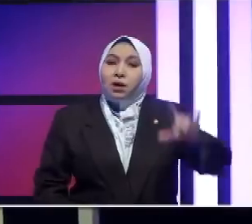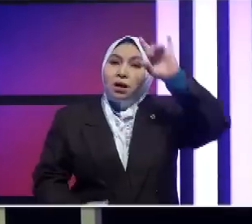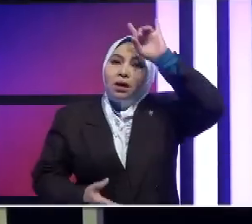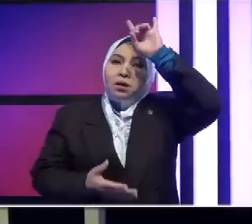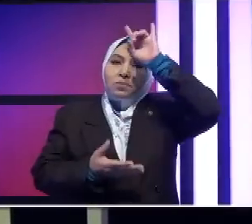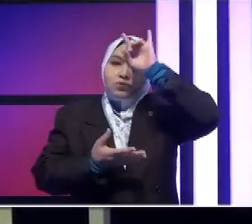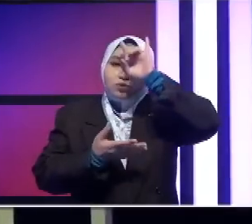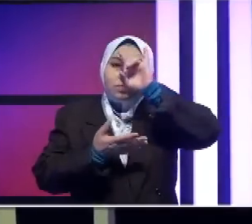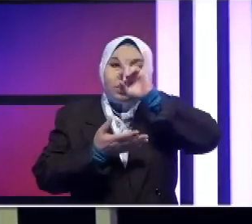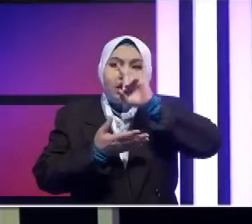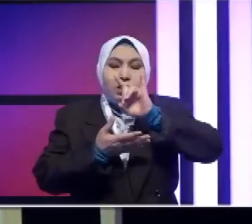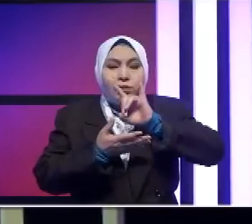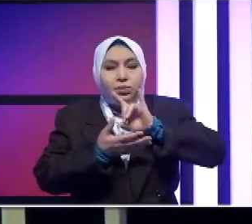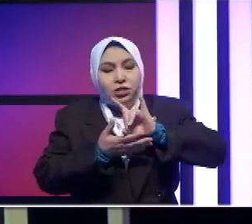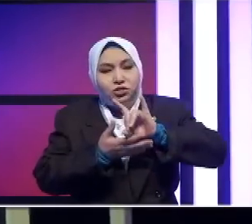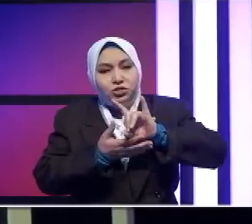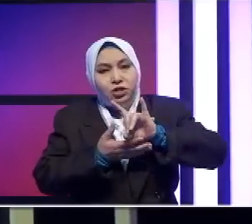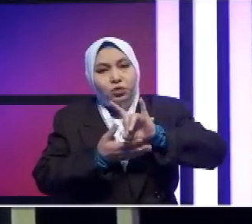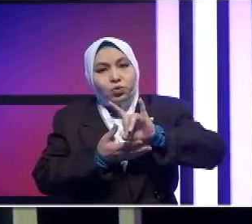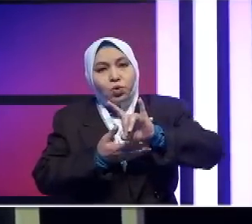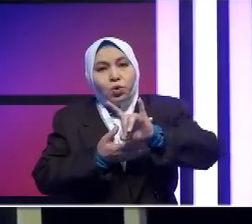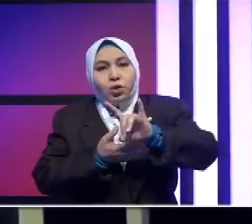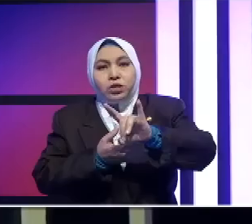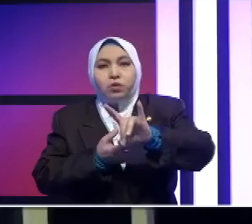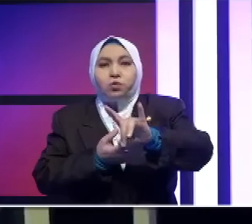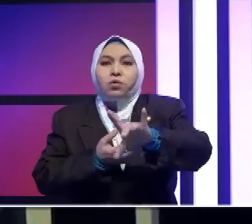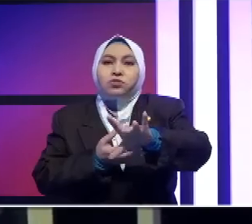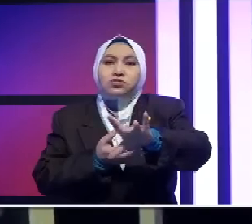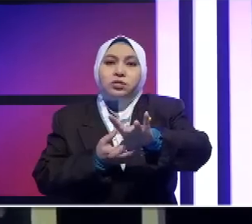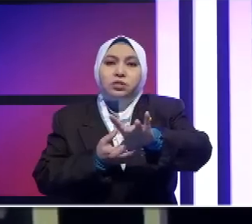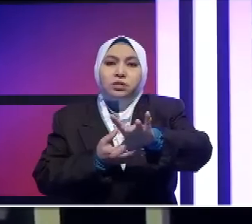أعوذ بالله من الشيطان